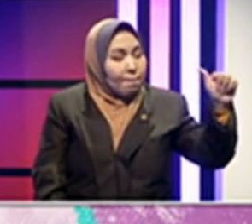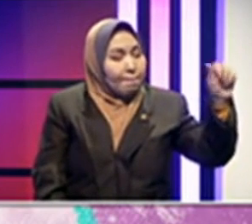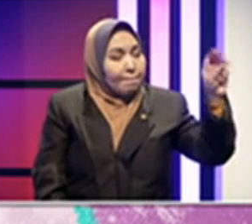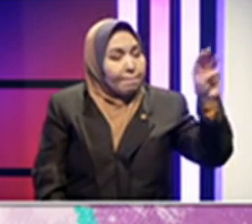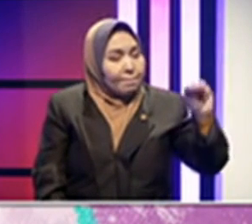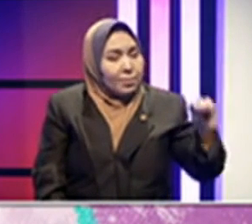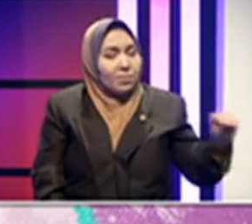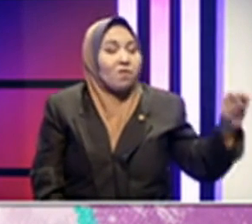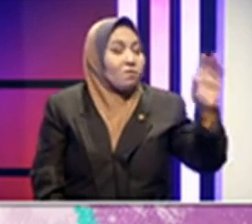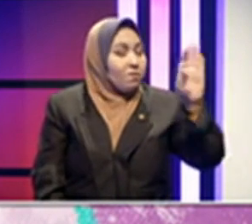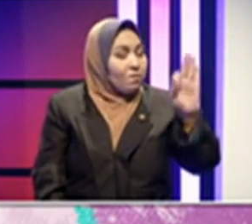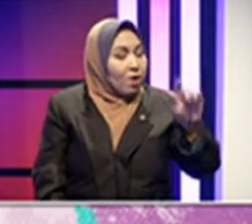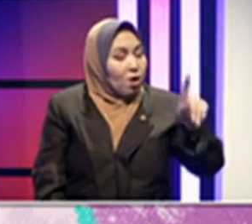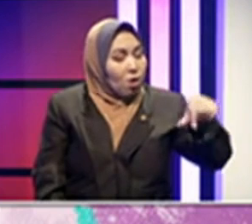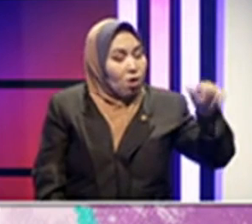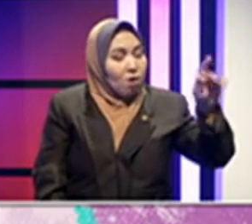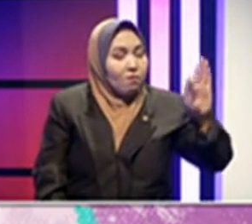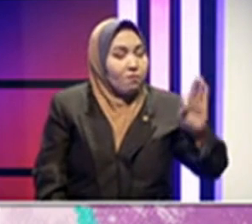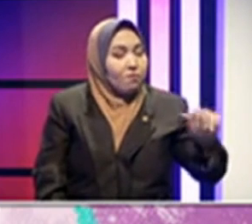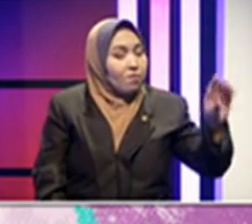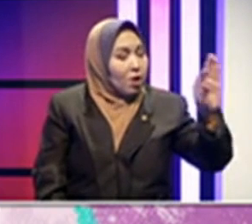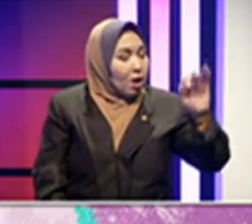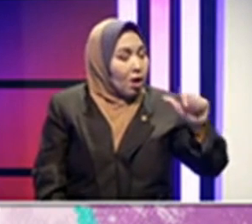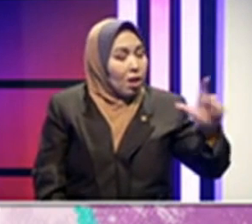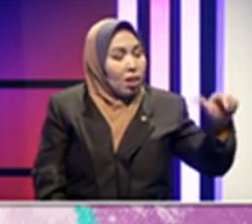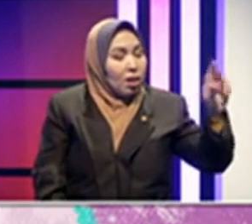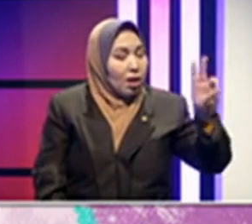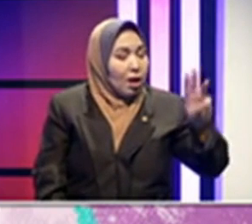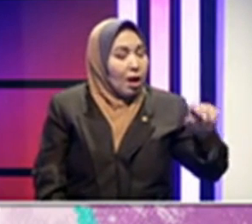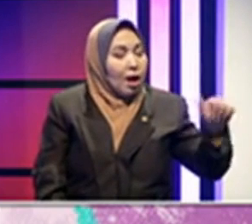now hoah